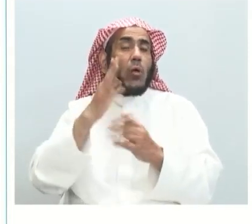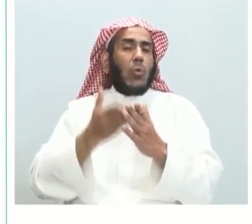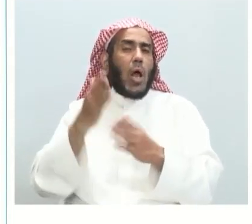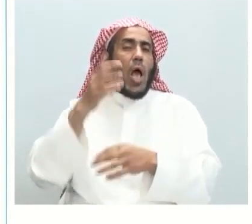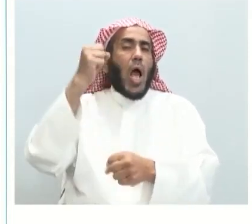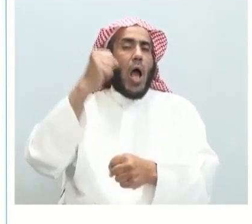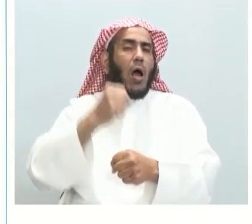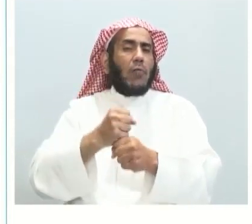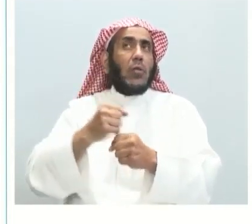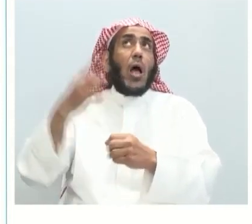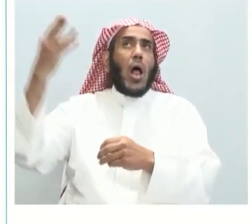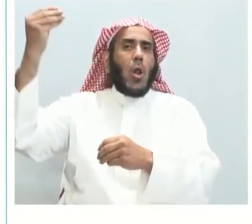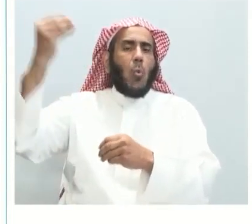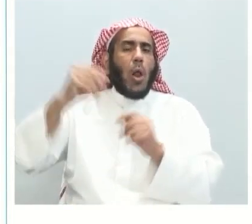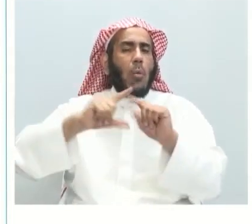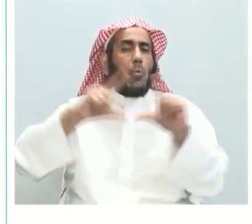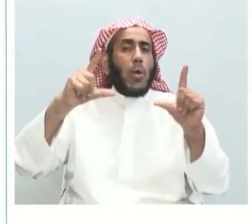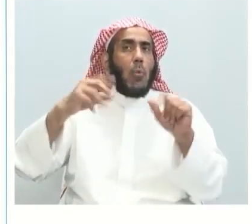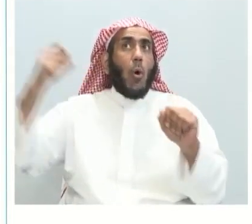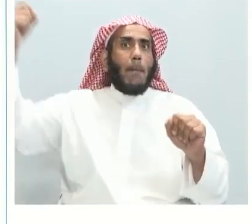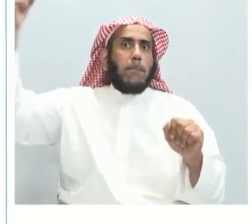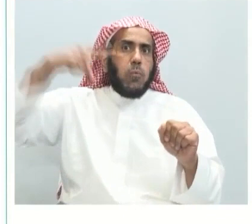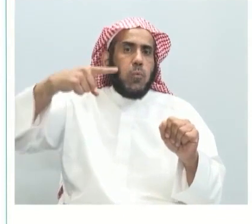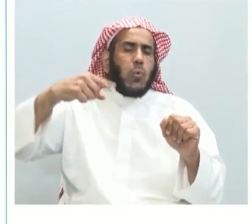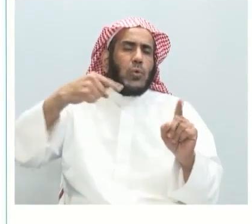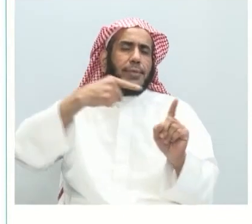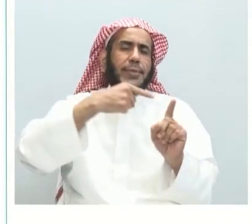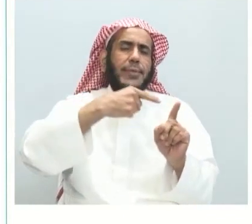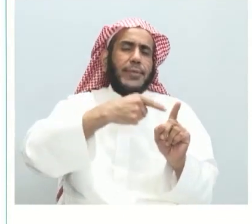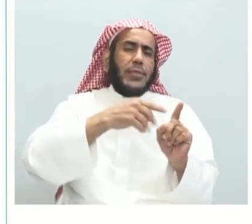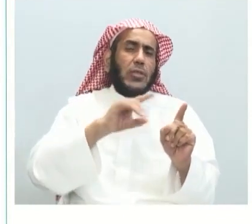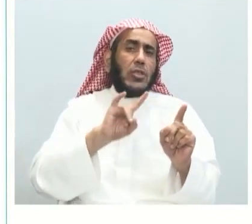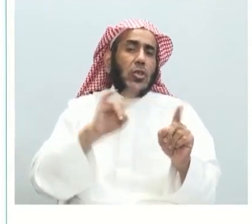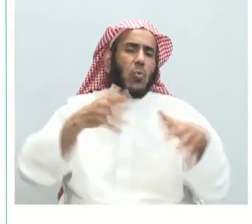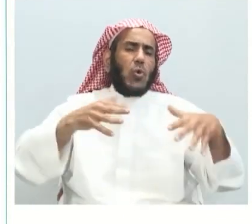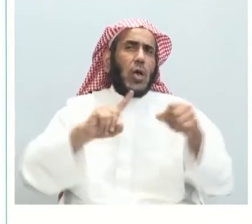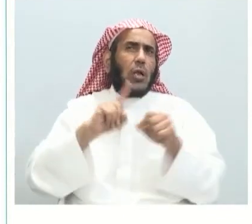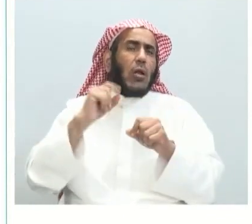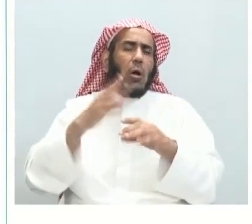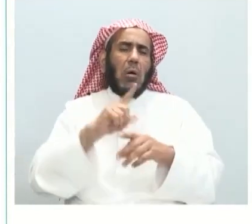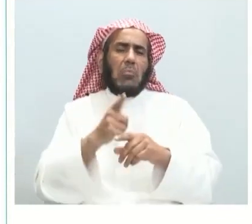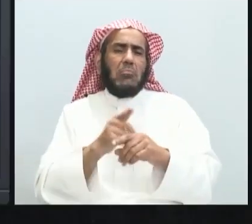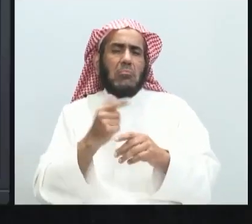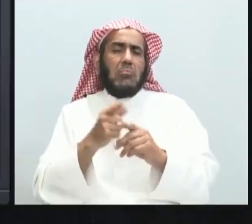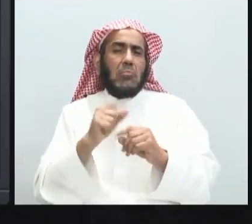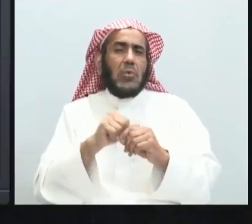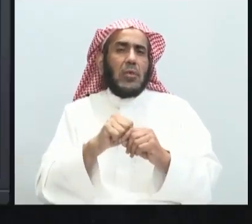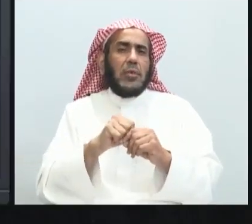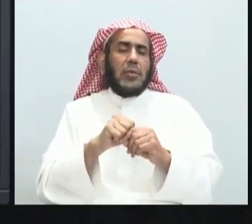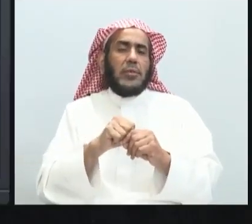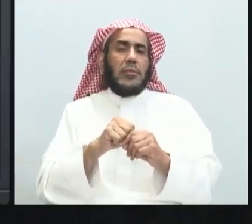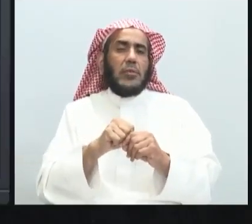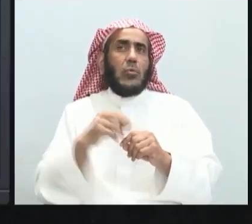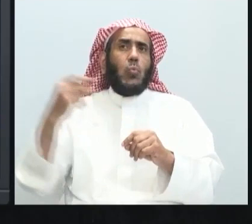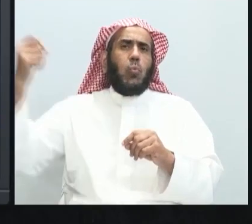حفظ الوحي المبين بهذه الشهب التي تصيب هذا هؤلاء الجن وقد يقول قائل اذا كانت